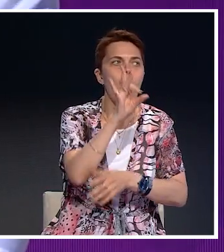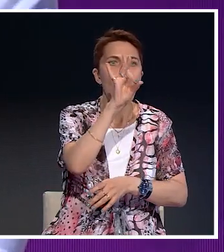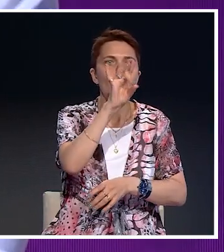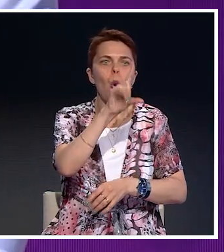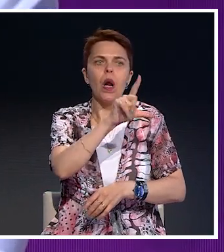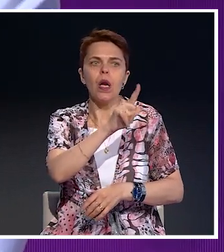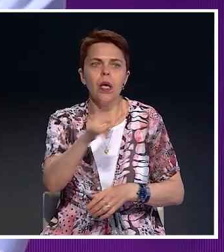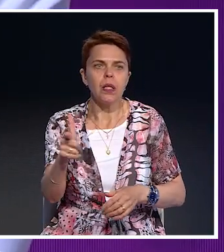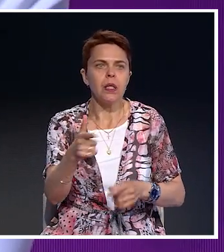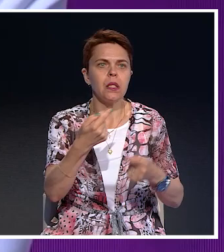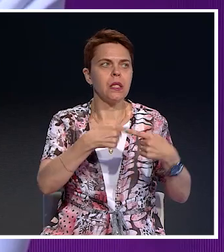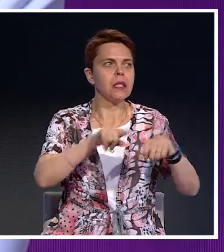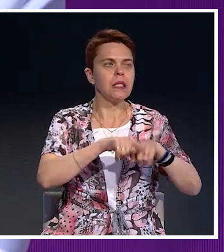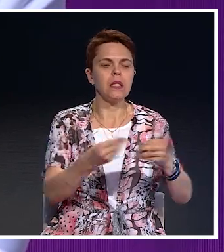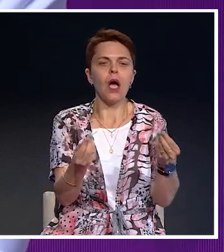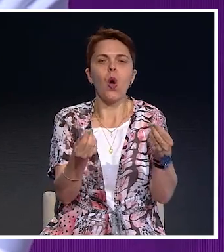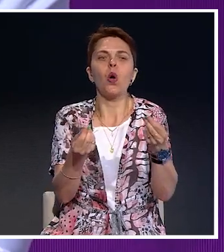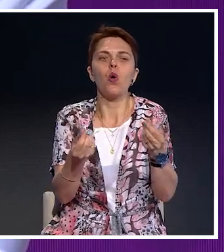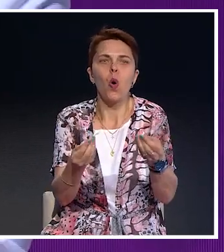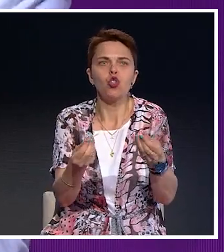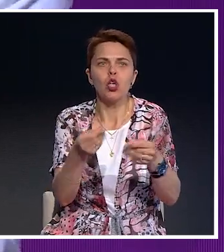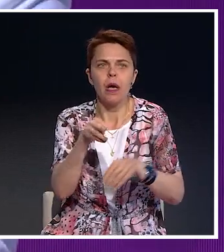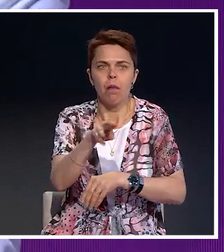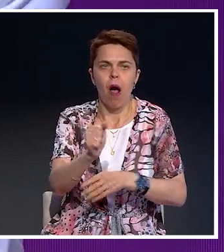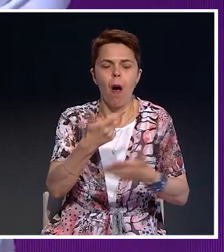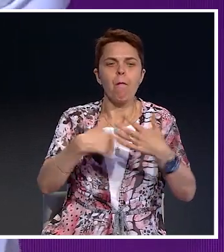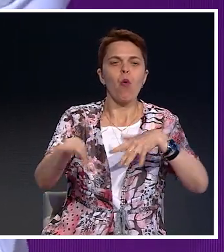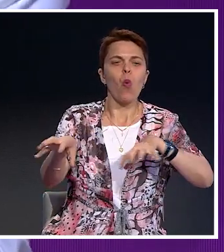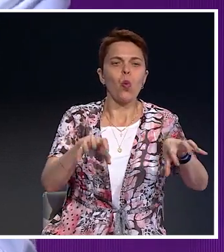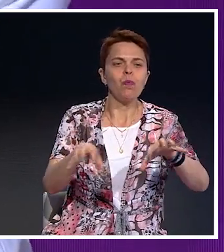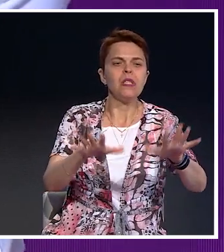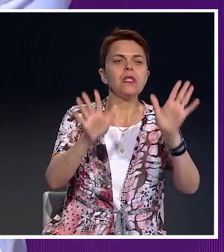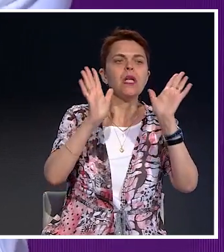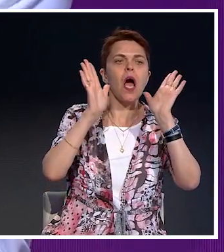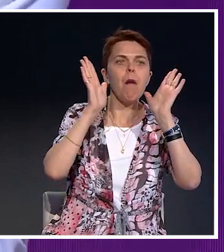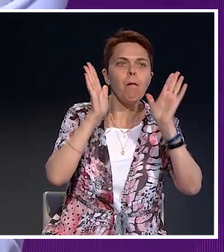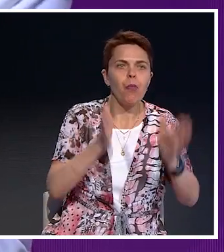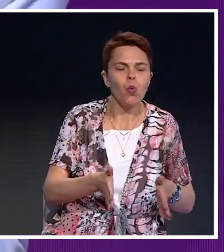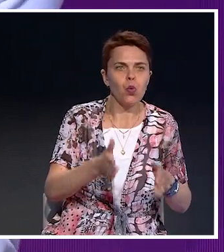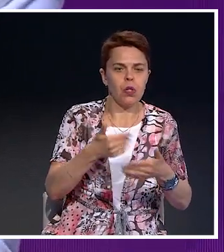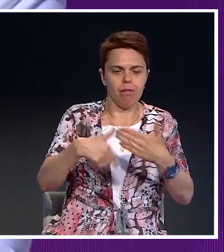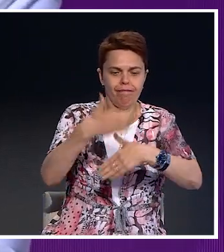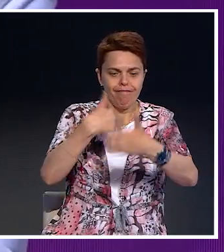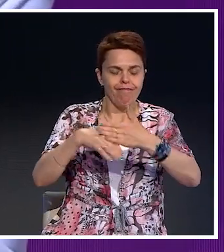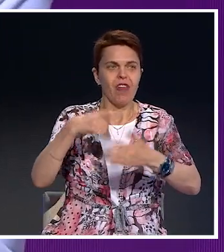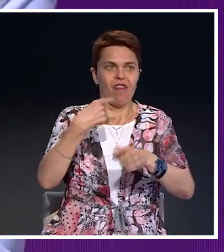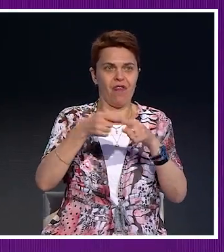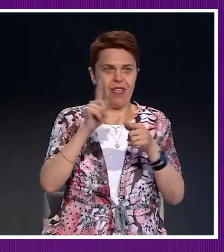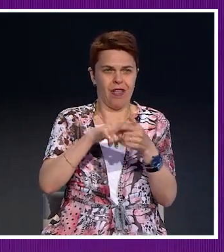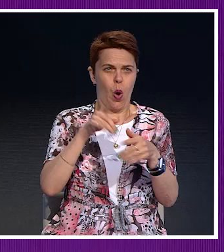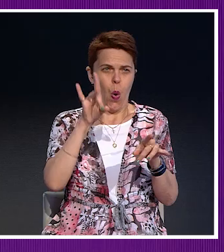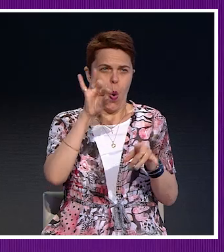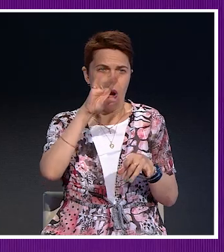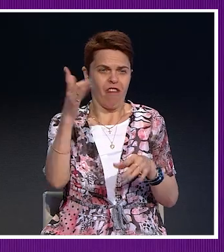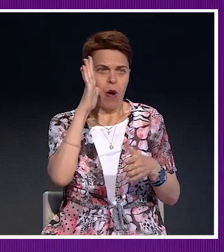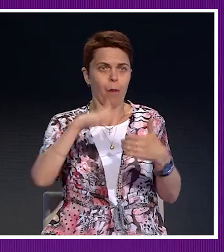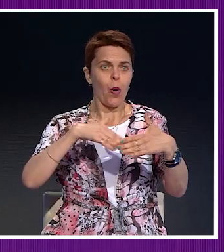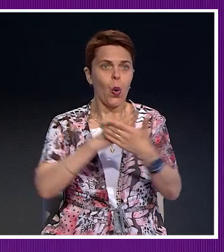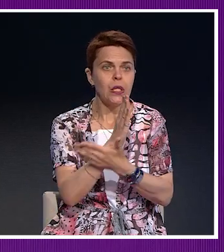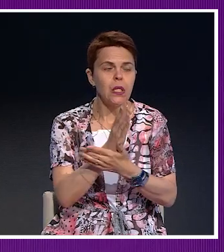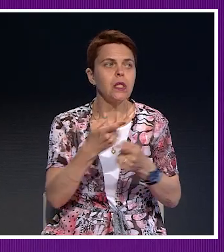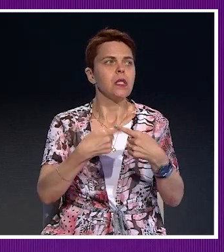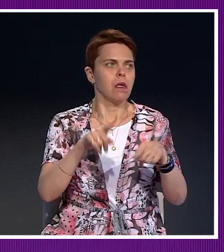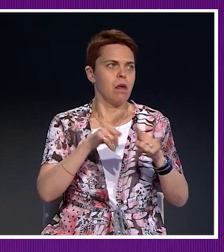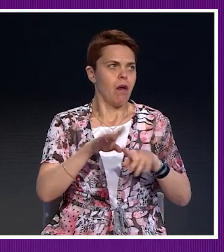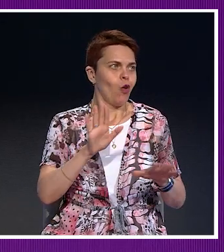роль ключова за грошима. Тому поки корупція буде відігравати певну роль в політиці і в виборах, поки, на